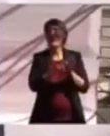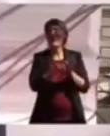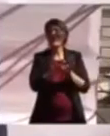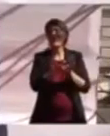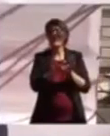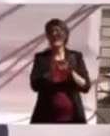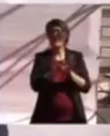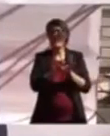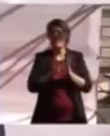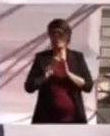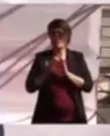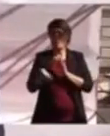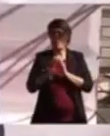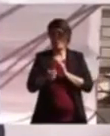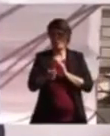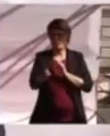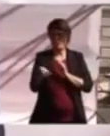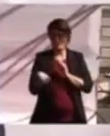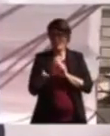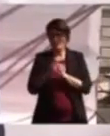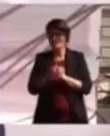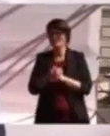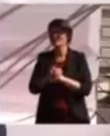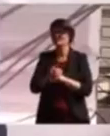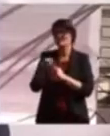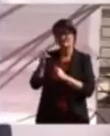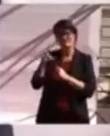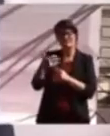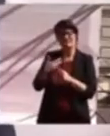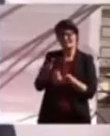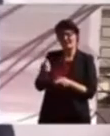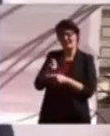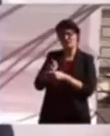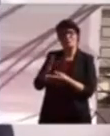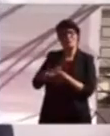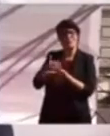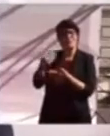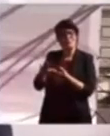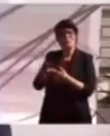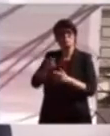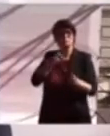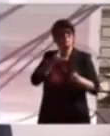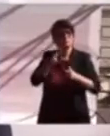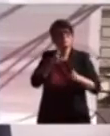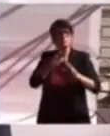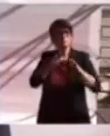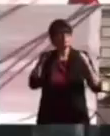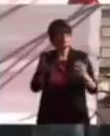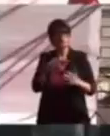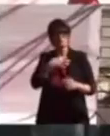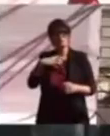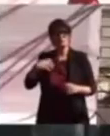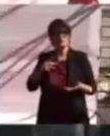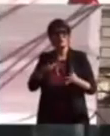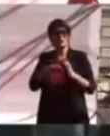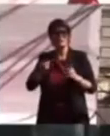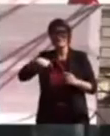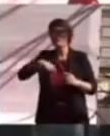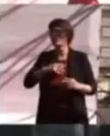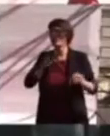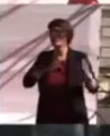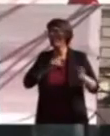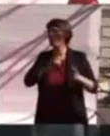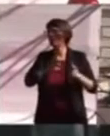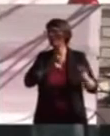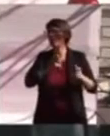ore proviamo permanenti riunioni col nostro mondo scientifico tecnico con cui ci confrontiamo costantemente abbiamo